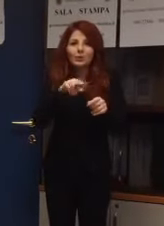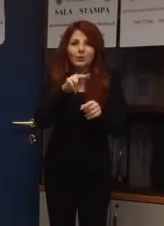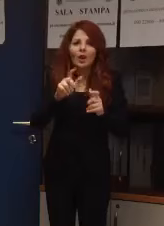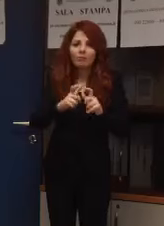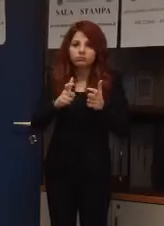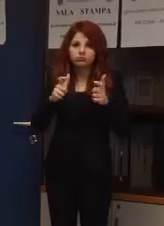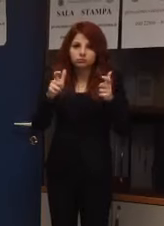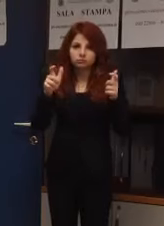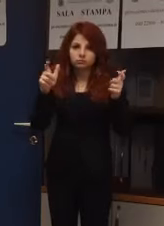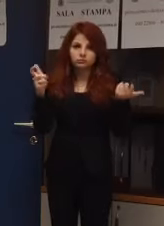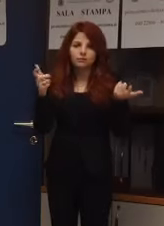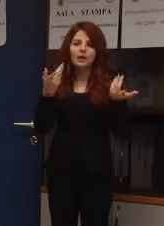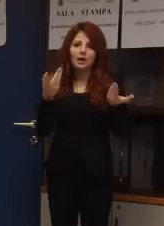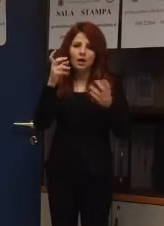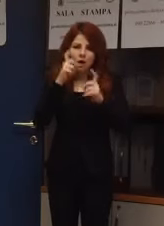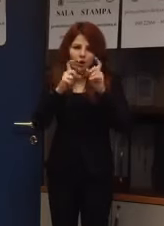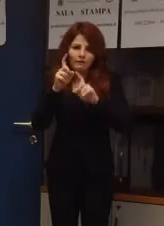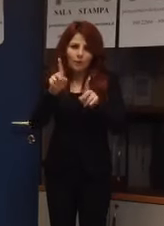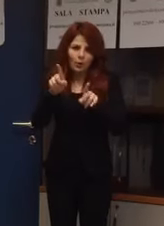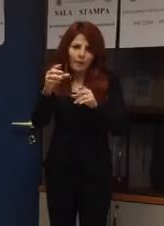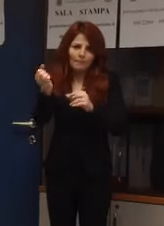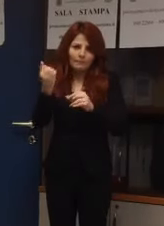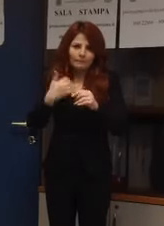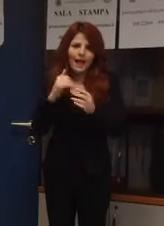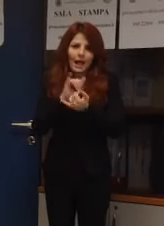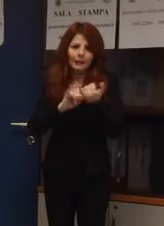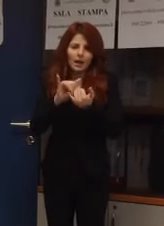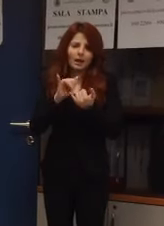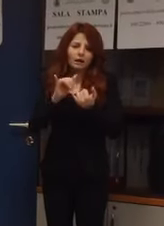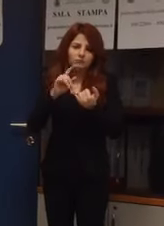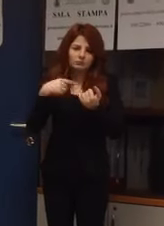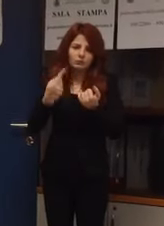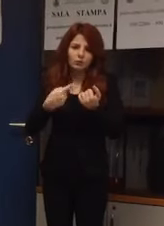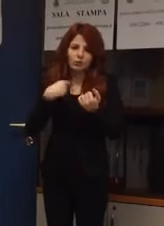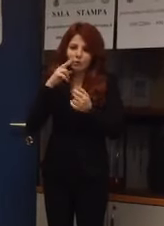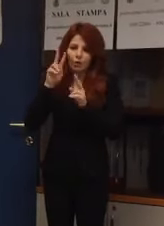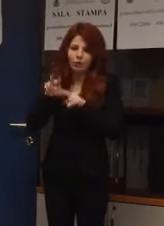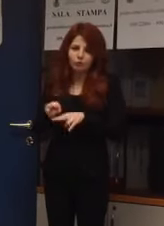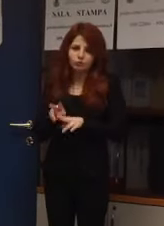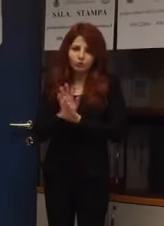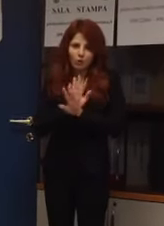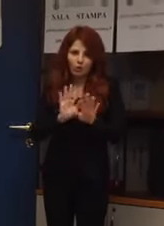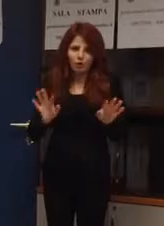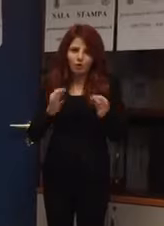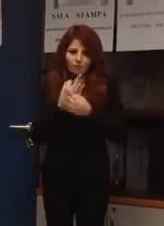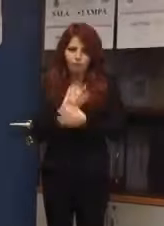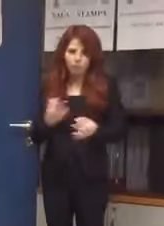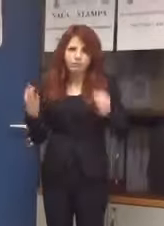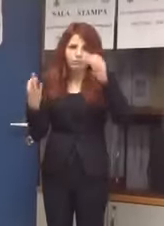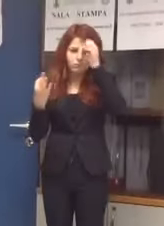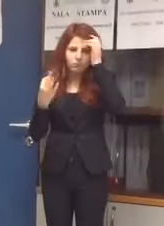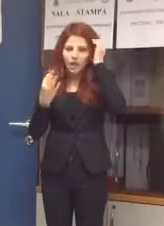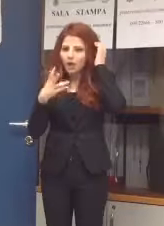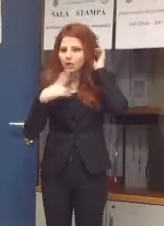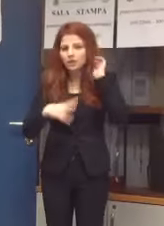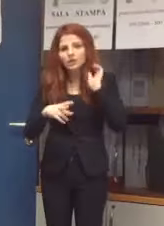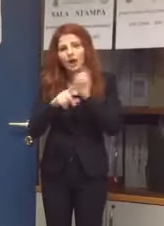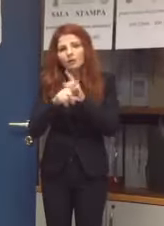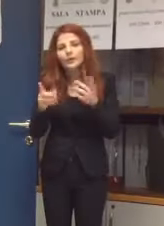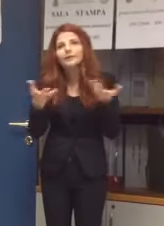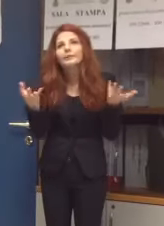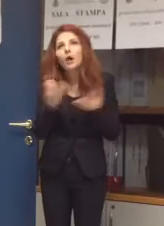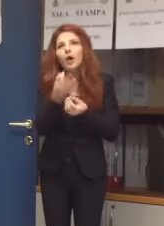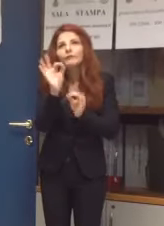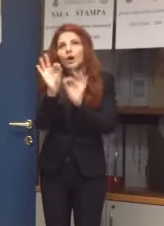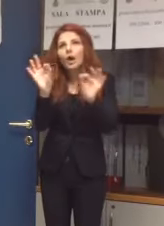avete mandato delle mail vi arriverà poi la comunicazione dell'accettazione, quindi potete stare tranquilli, perché per carità, dico, l'errore può